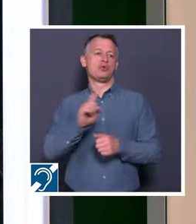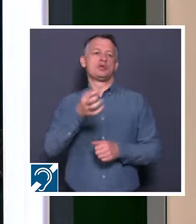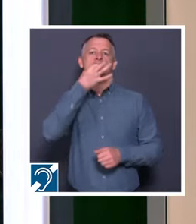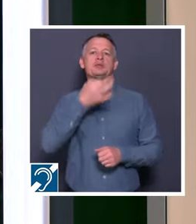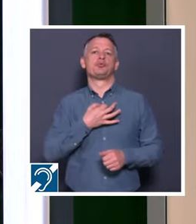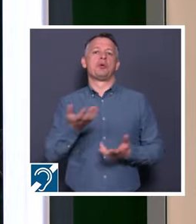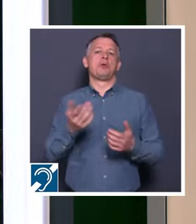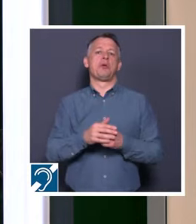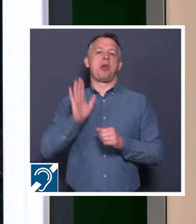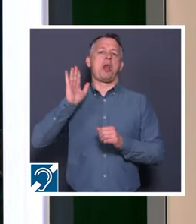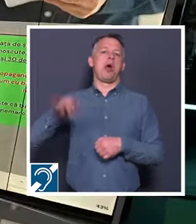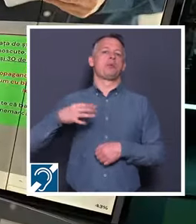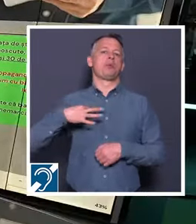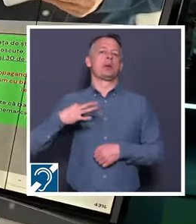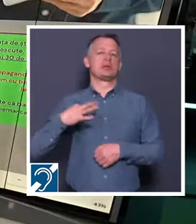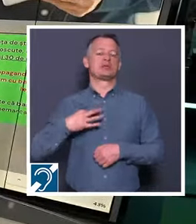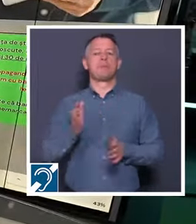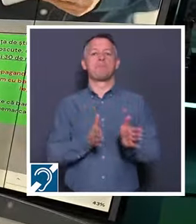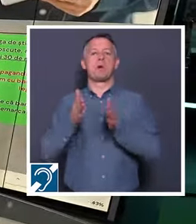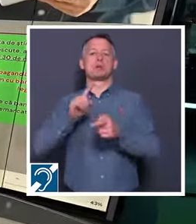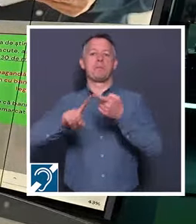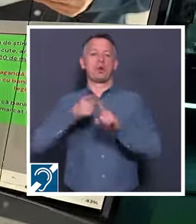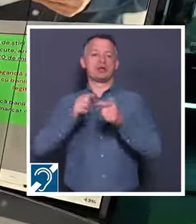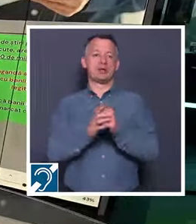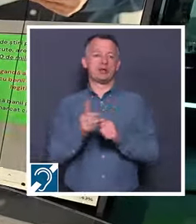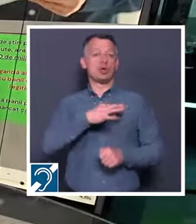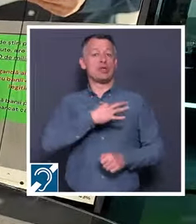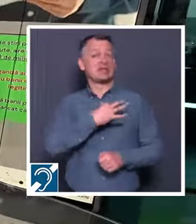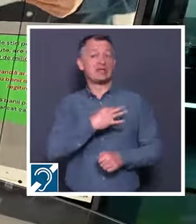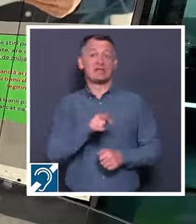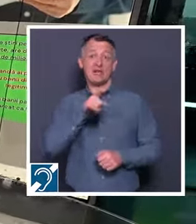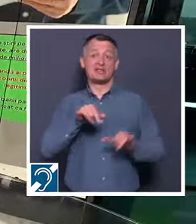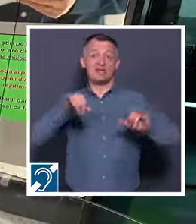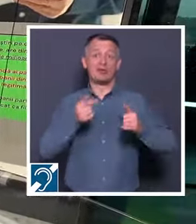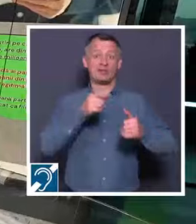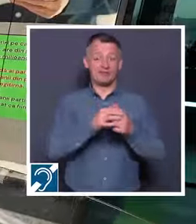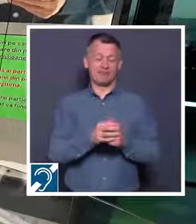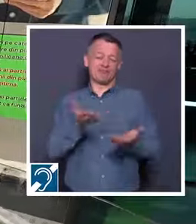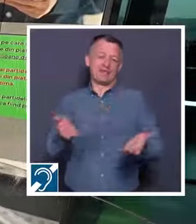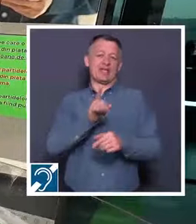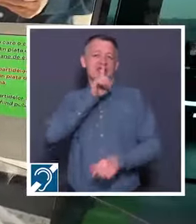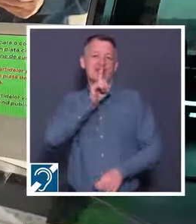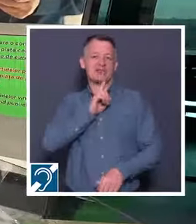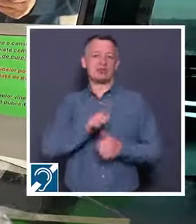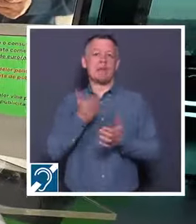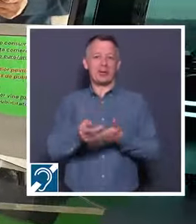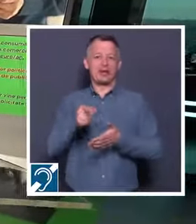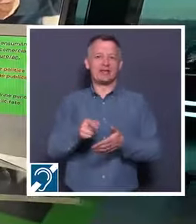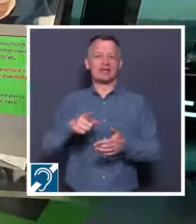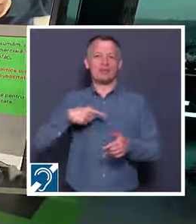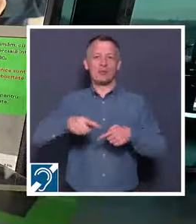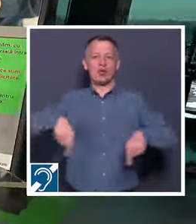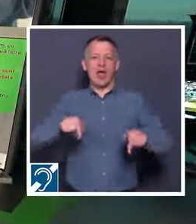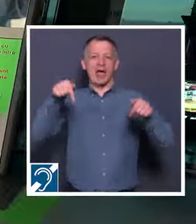spui a, pe mine nu mă interesează partea politică. Nu te interesează, dar ți se întâmplă. E atât de simplu. Și de asta suntem noi aici,